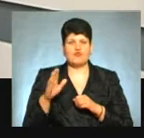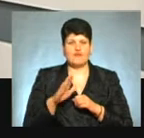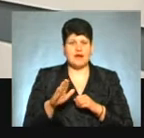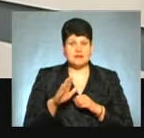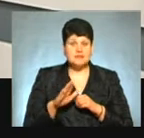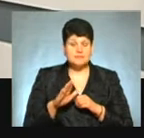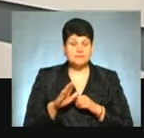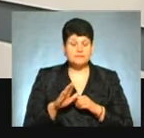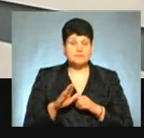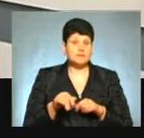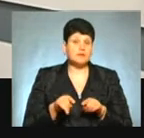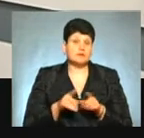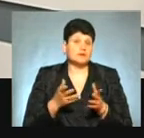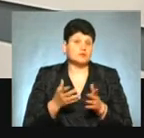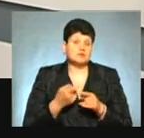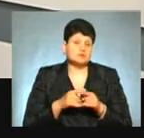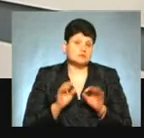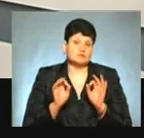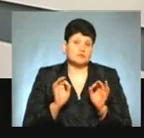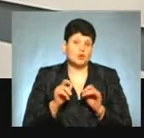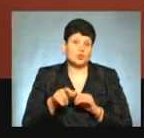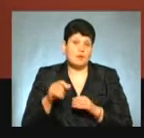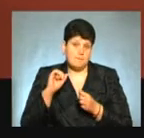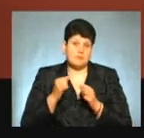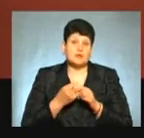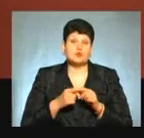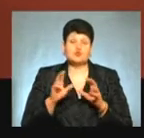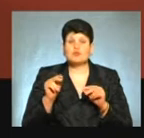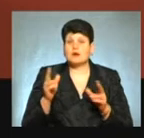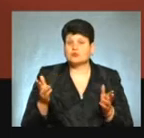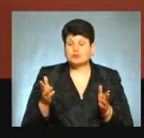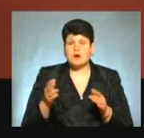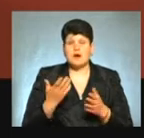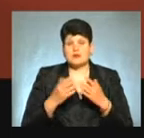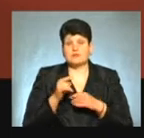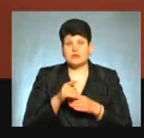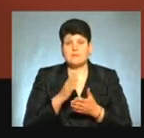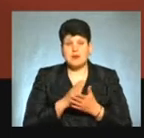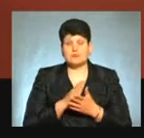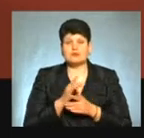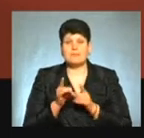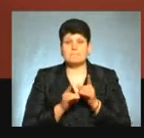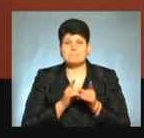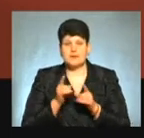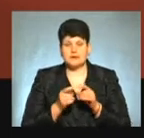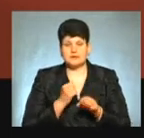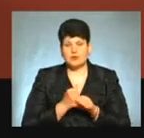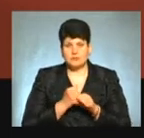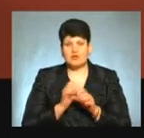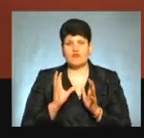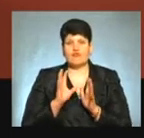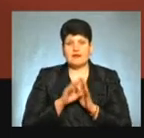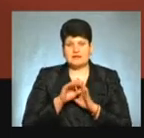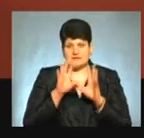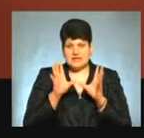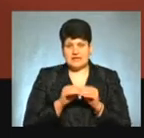1 вересня. Ось так що це закономірно, що люди пам'ятають цю дату. З іншої сторони, вона має бути переграна і введена в загальноєвропейські